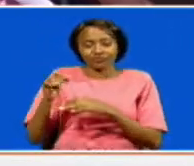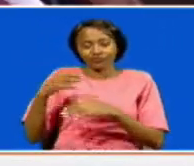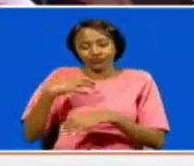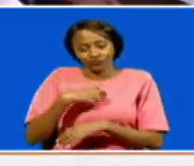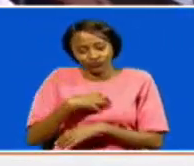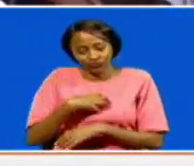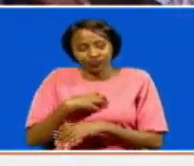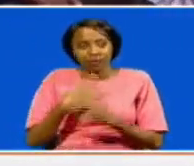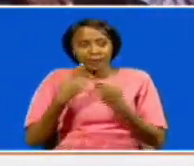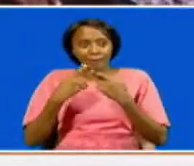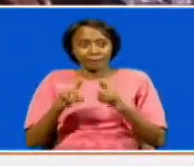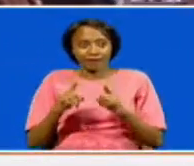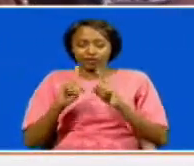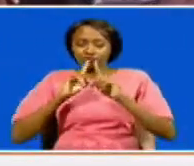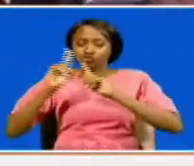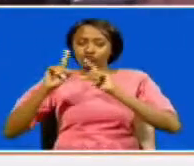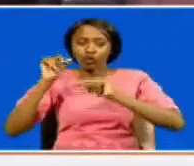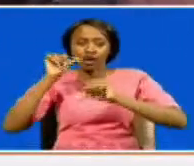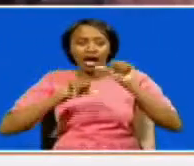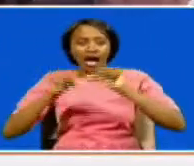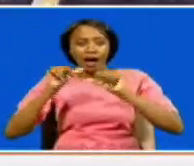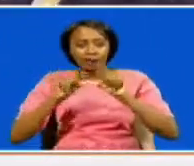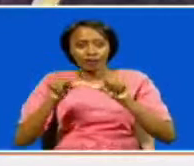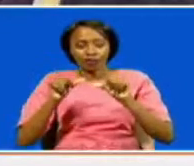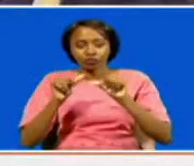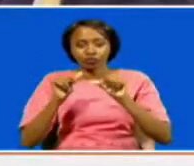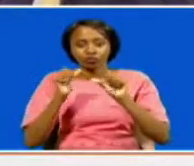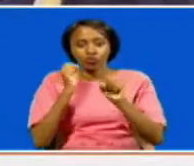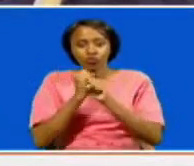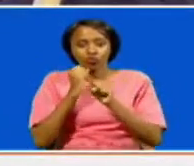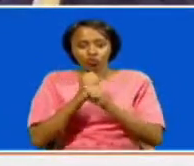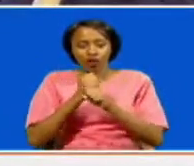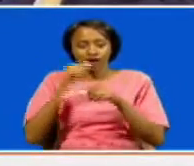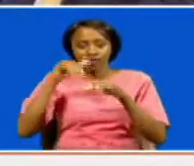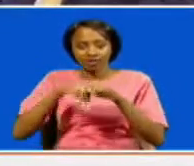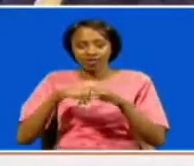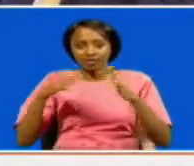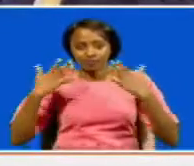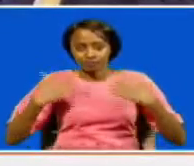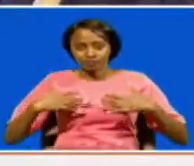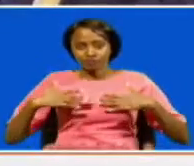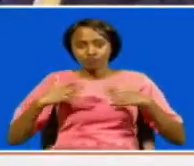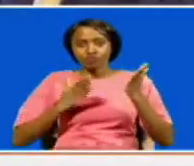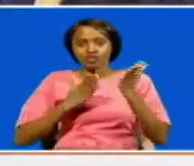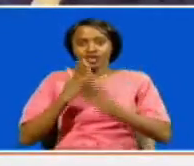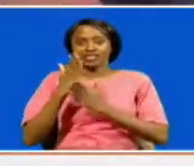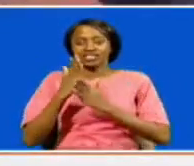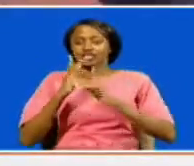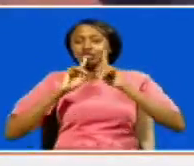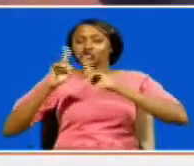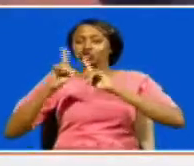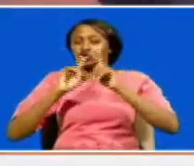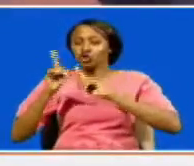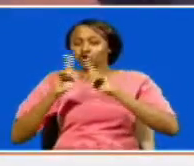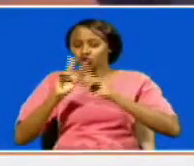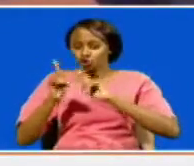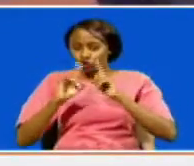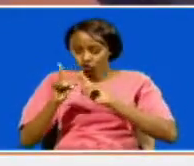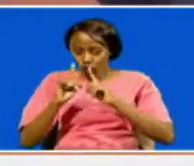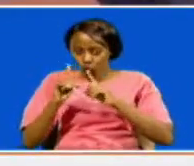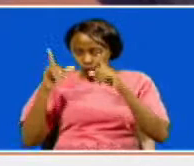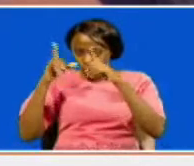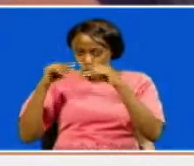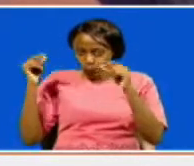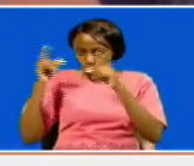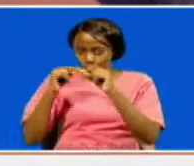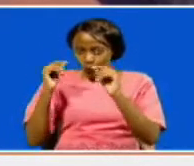Ingawa alikuwa akizungumza kuhusiana na utumishi wa wafanyikazi wa umma, Ruto alionekana kutumia mafumbo akimlenga Odinga kwamba